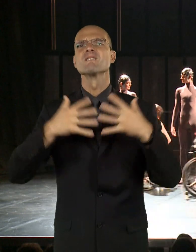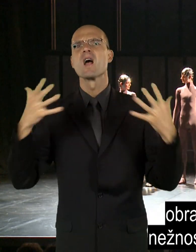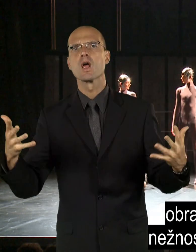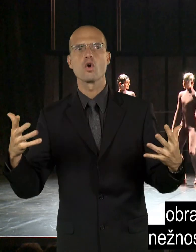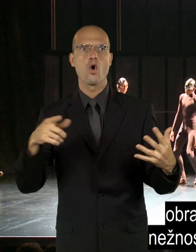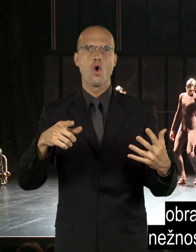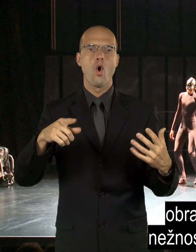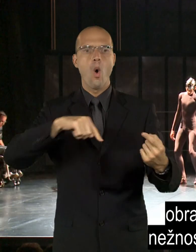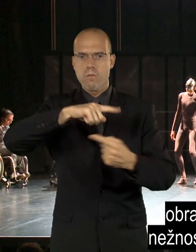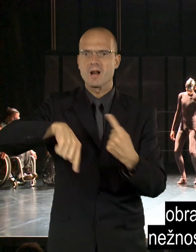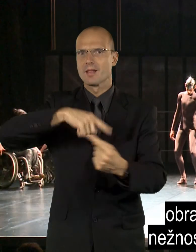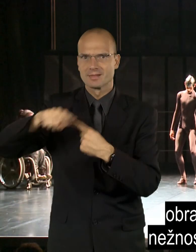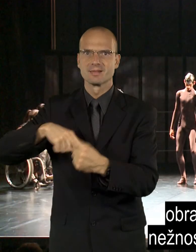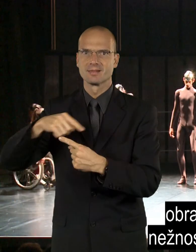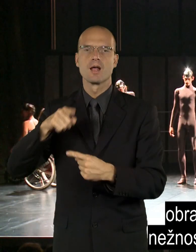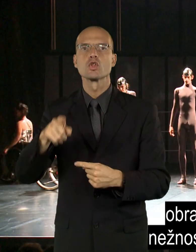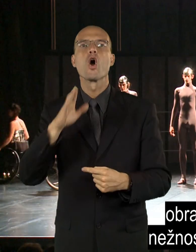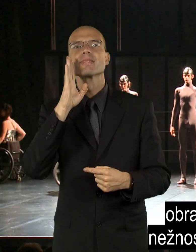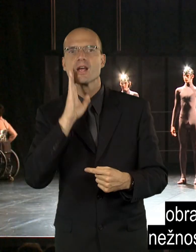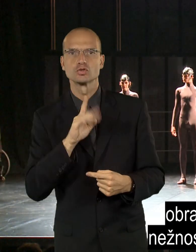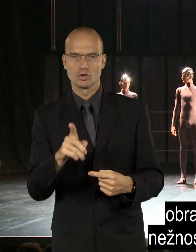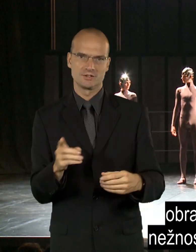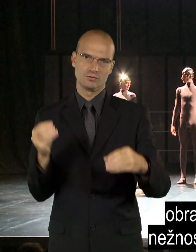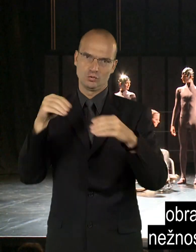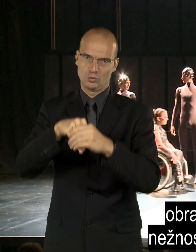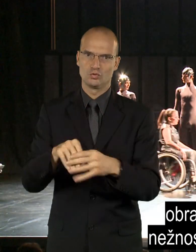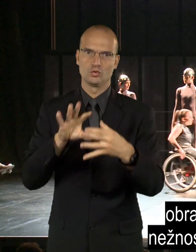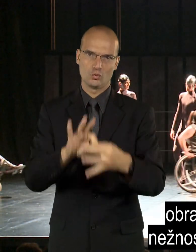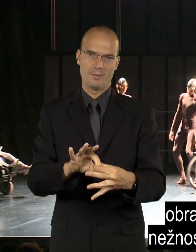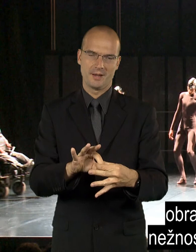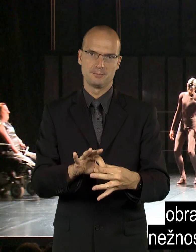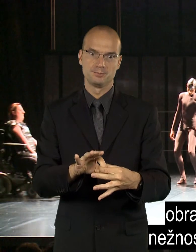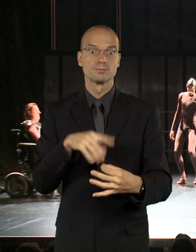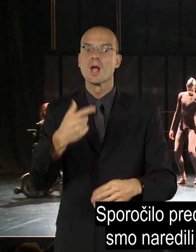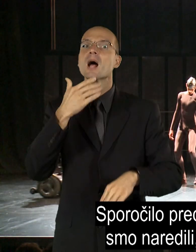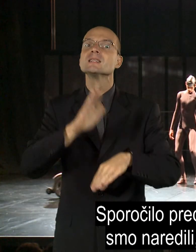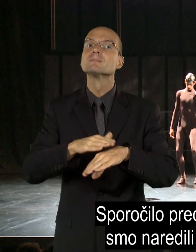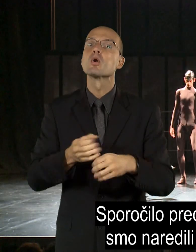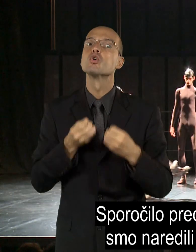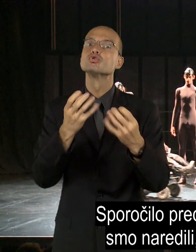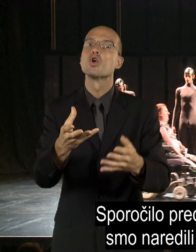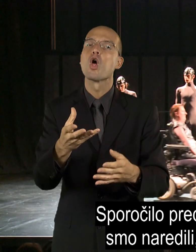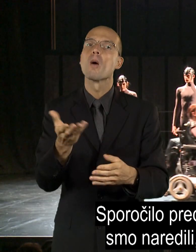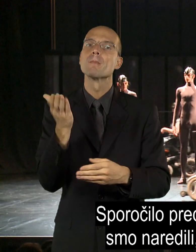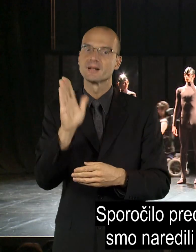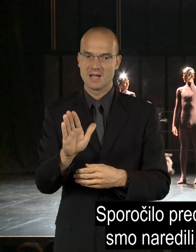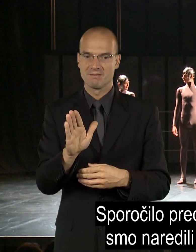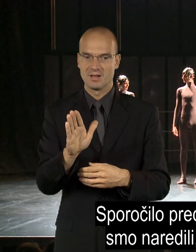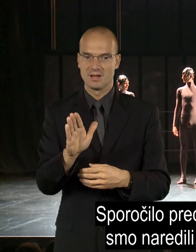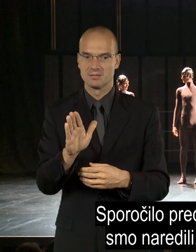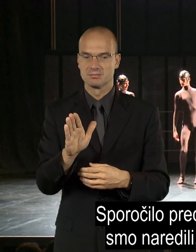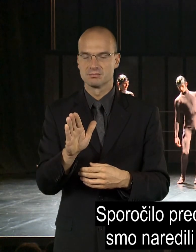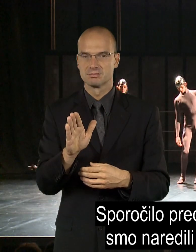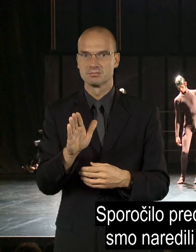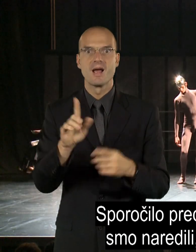veliko obrati in tako, da bi pač to nežnost združili skupaj. Sporočilo predstave v bistvu nekako smo